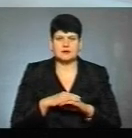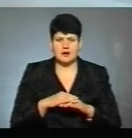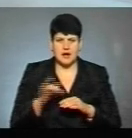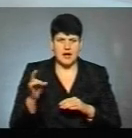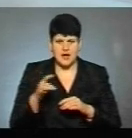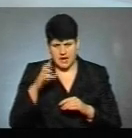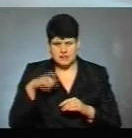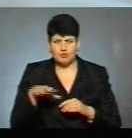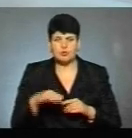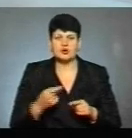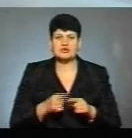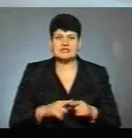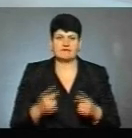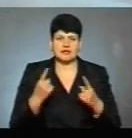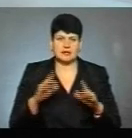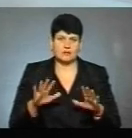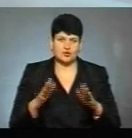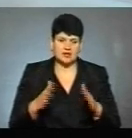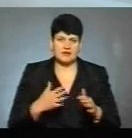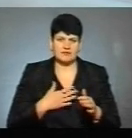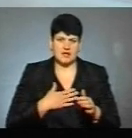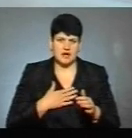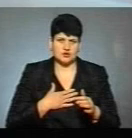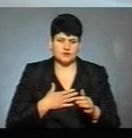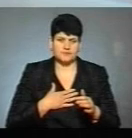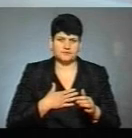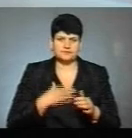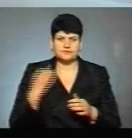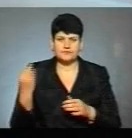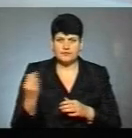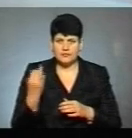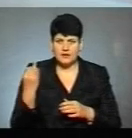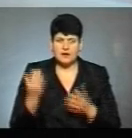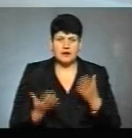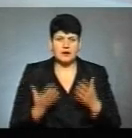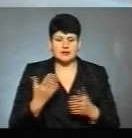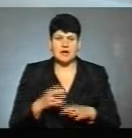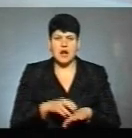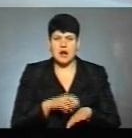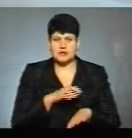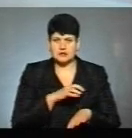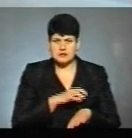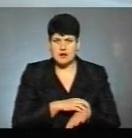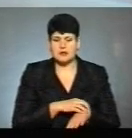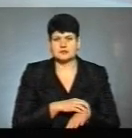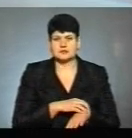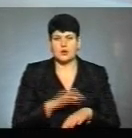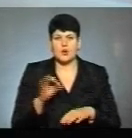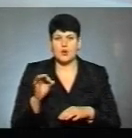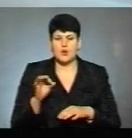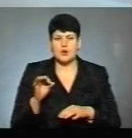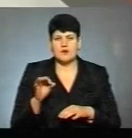це визначна подія в нашій історії, але радянська офіційна історіографія